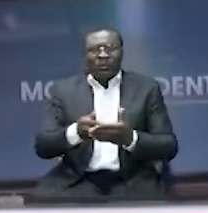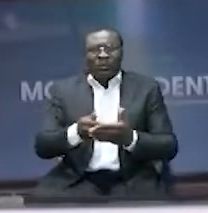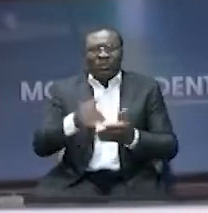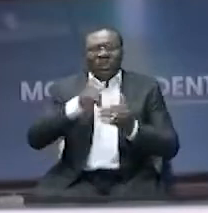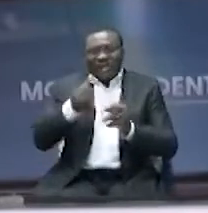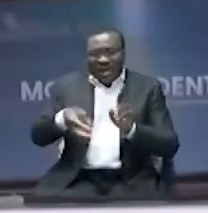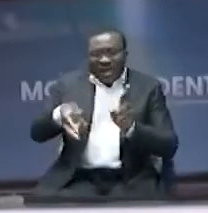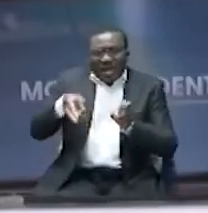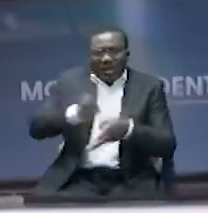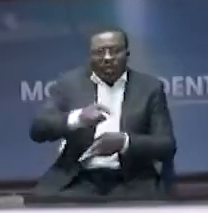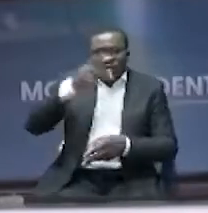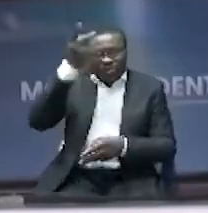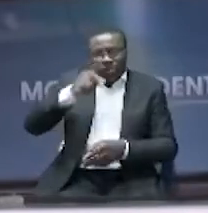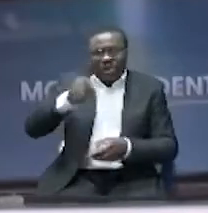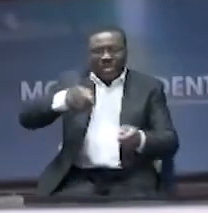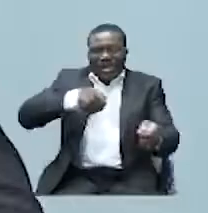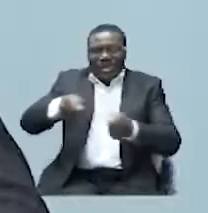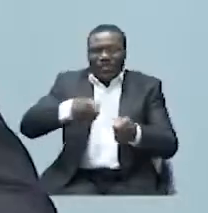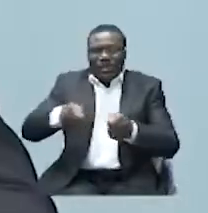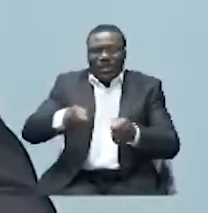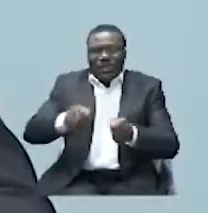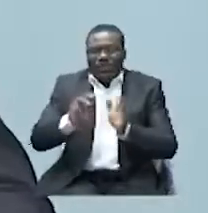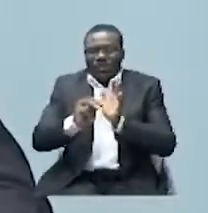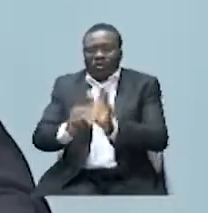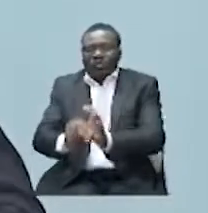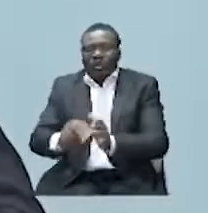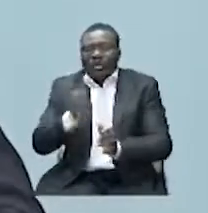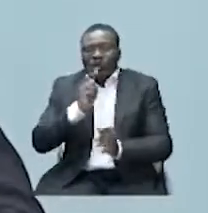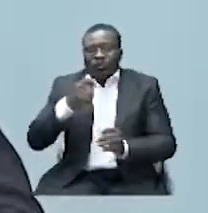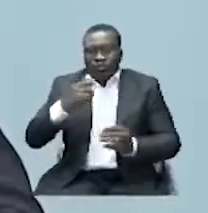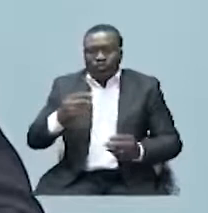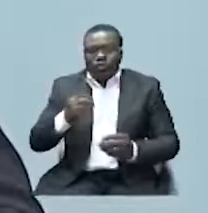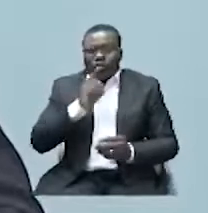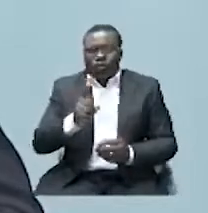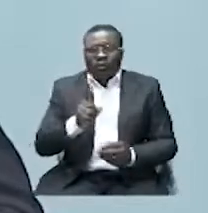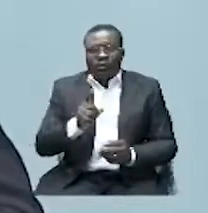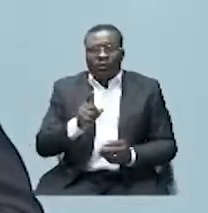c'est la réforme politique et administrative du modèle dans lequel nous sommes.